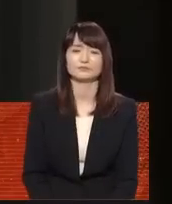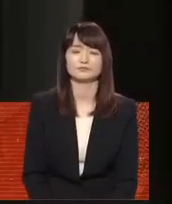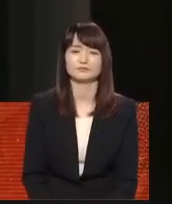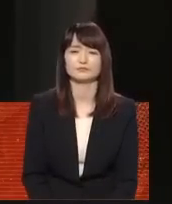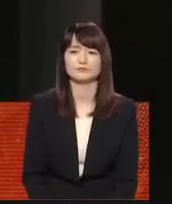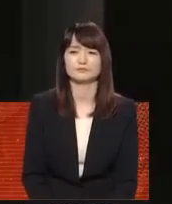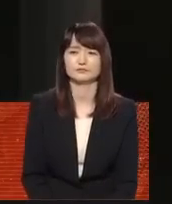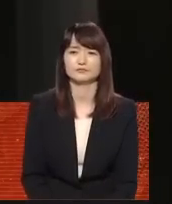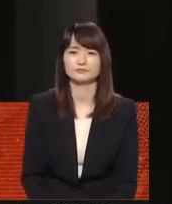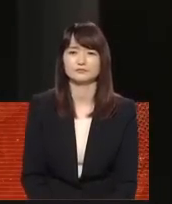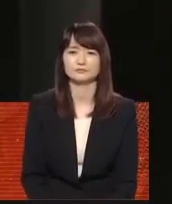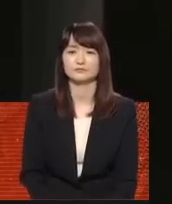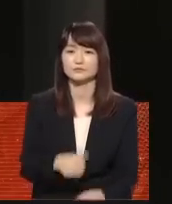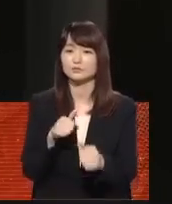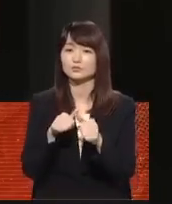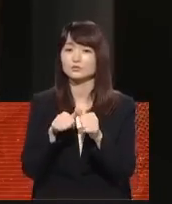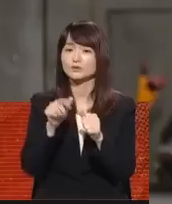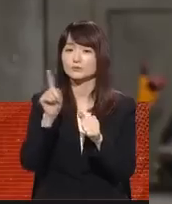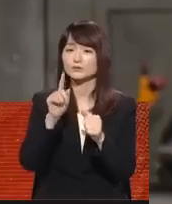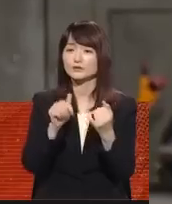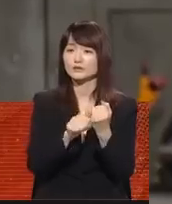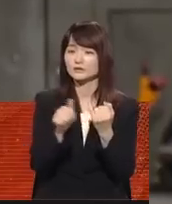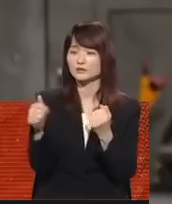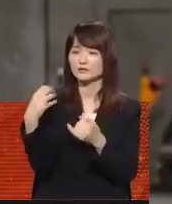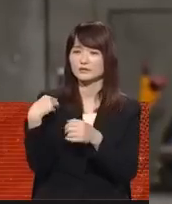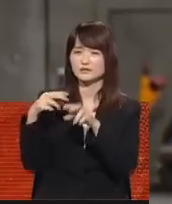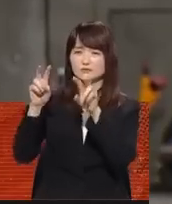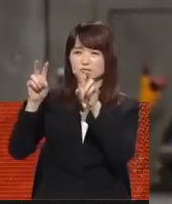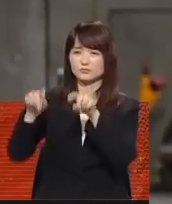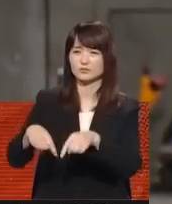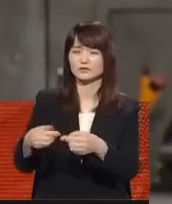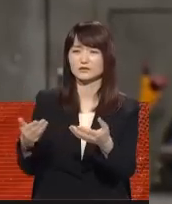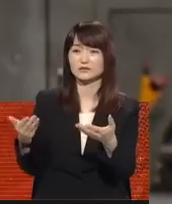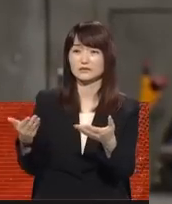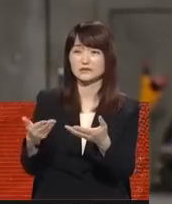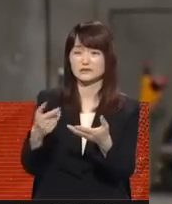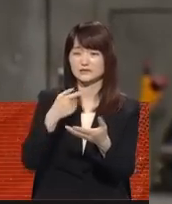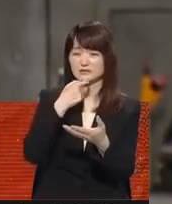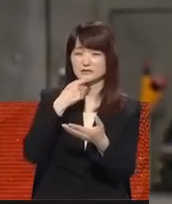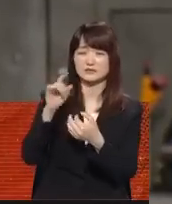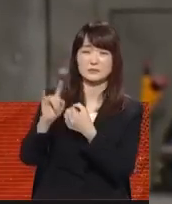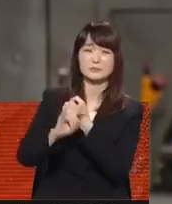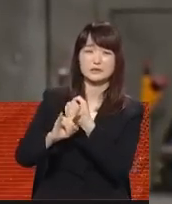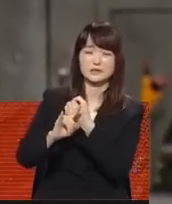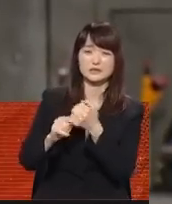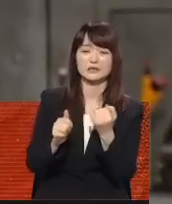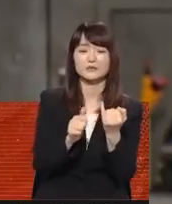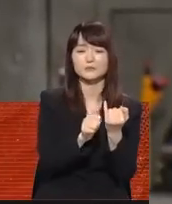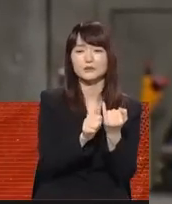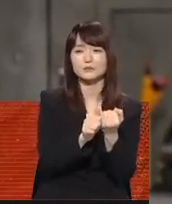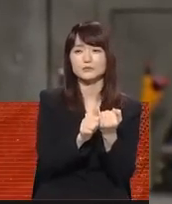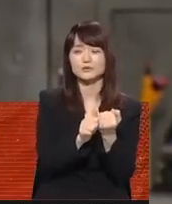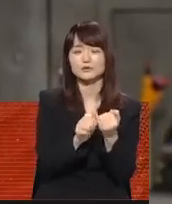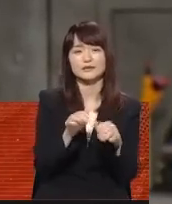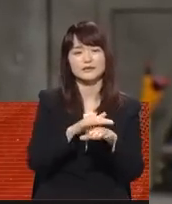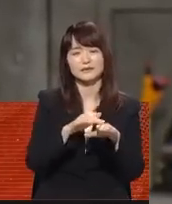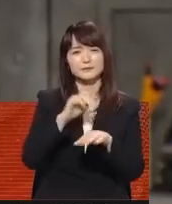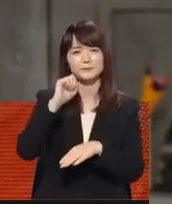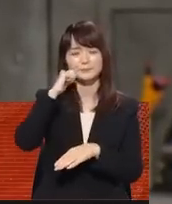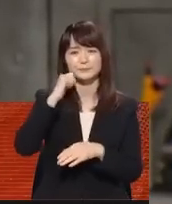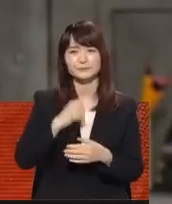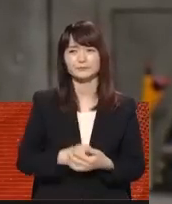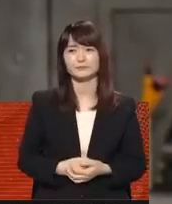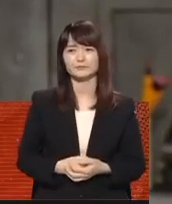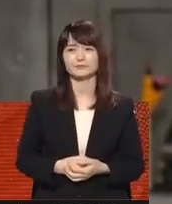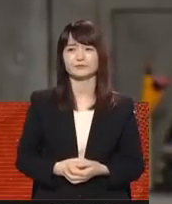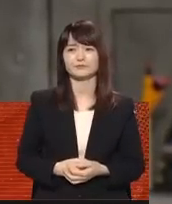조언을 해 주시죠 그렇습니다 남편이 무책임하고 일하기 싫으니까 핑계 대는 거 같아요 그래서 부부 사이에서 이걸 해결하기 힘들고 아까